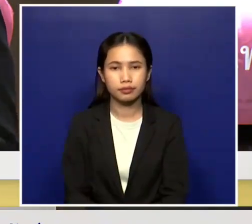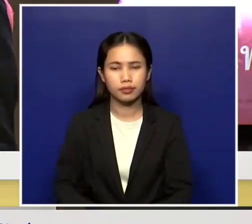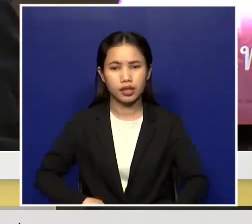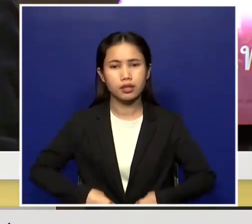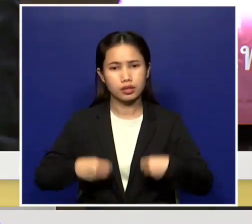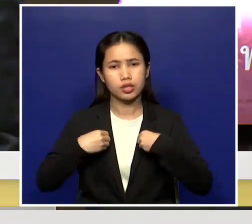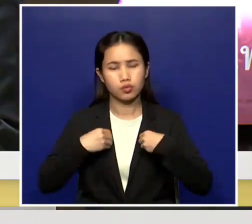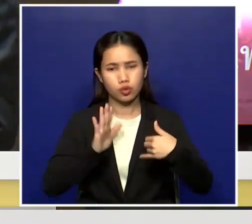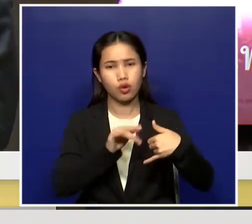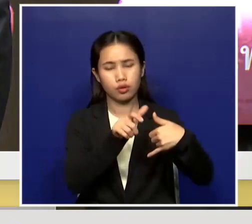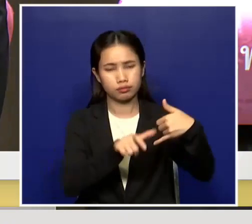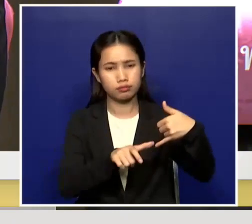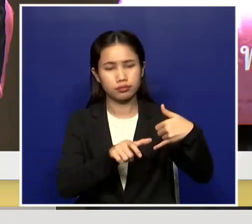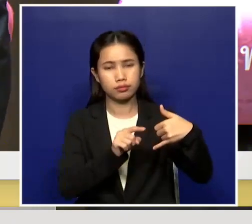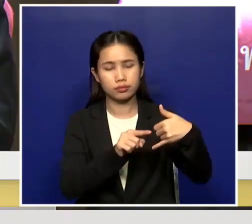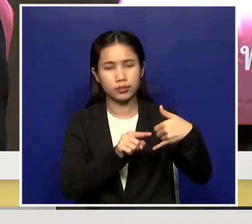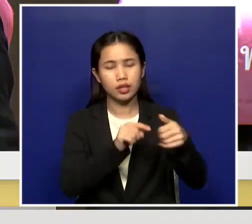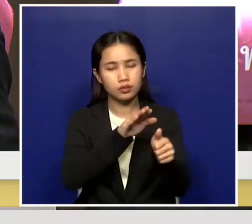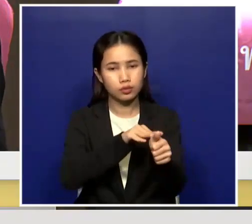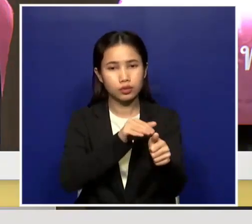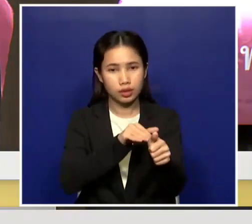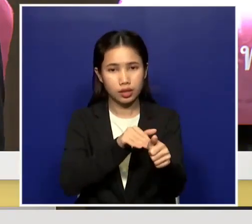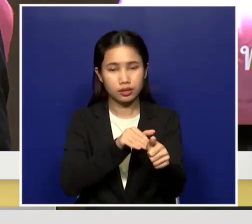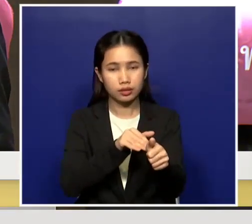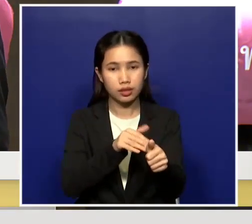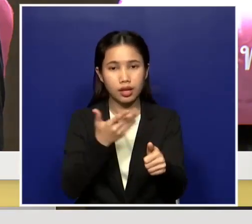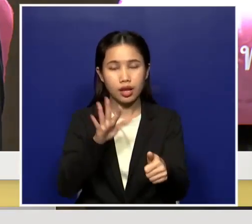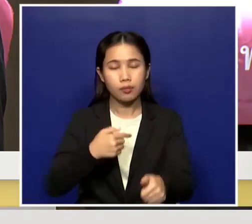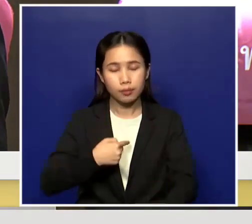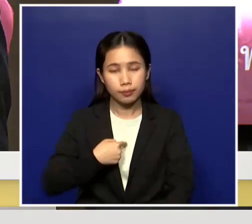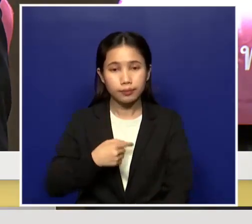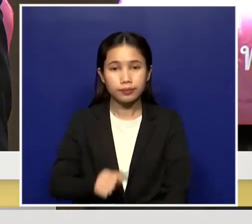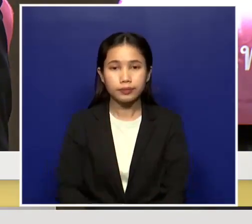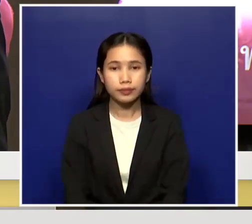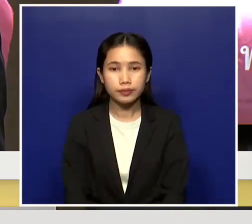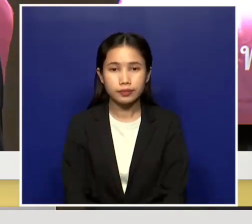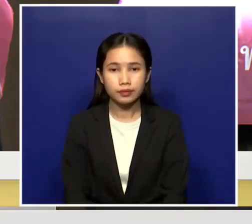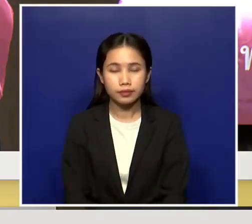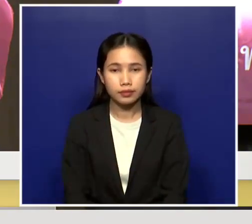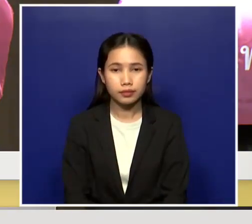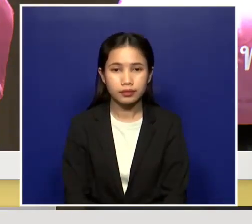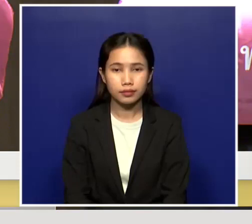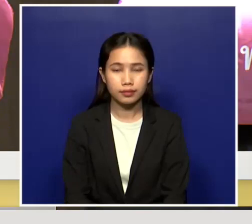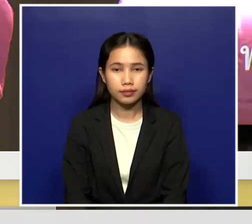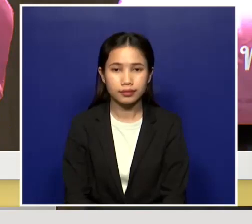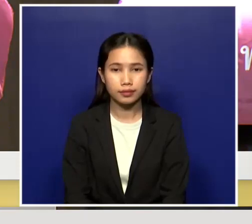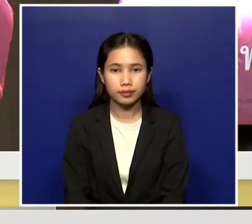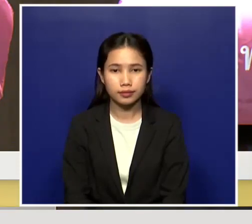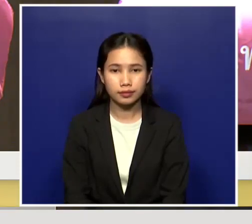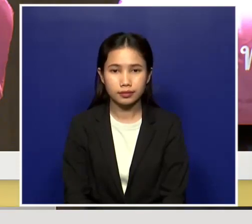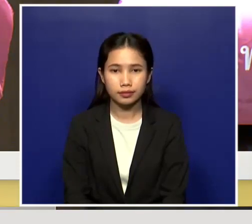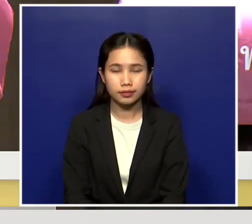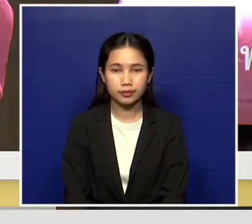ครับแล้วเขากลับมารับราชการรับใช้บ้านเมืองในช่วงมีการเปลี่ยนแปลง